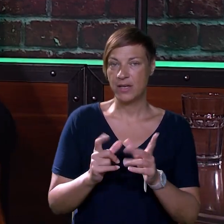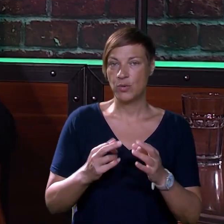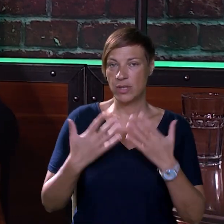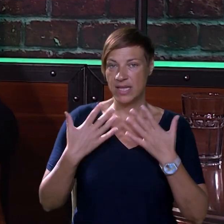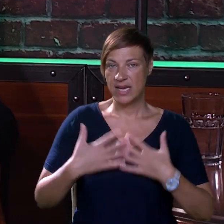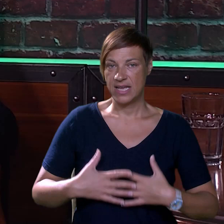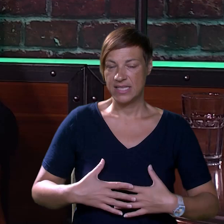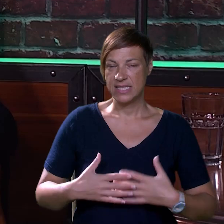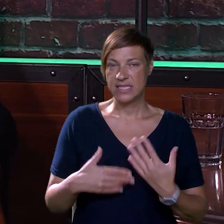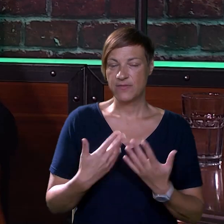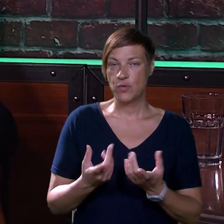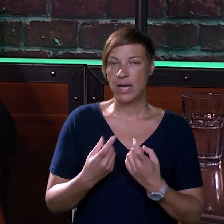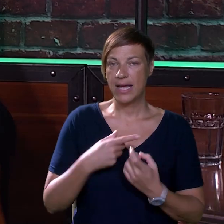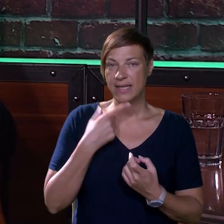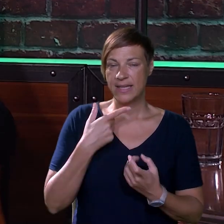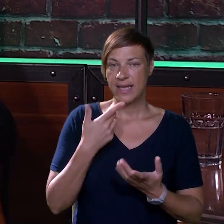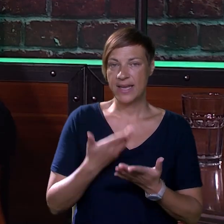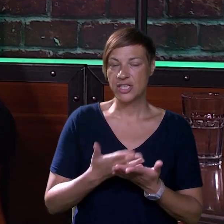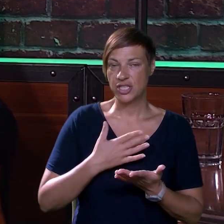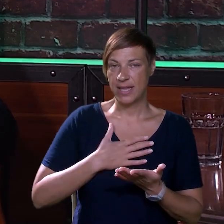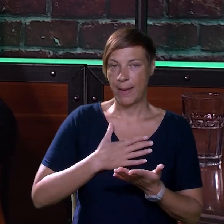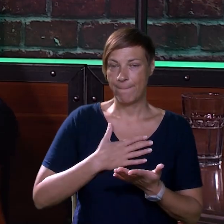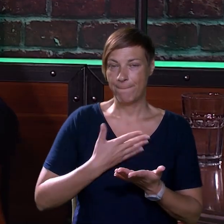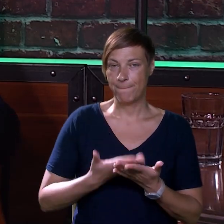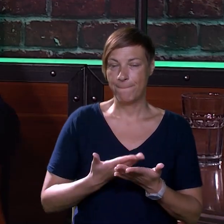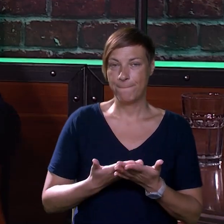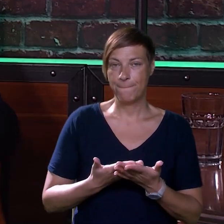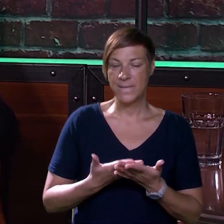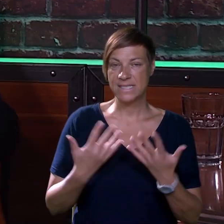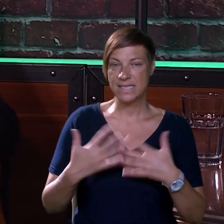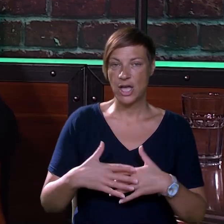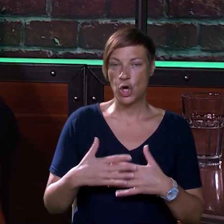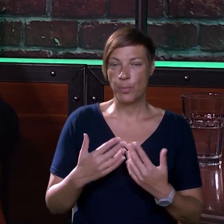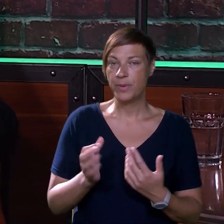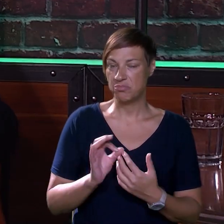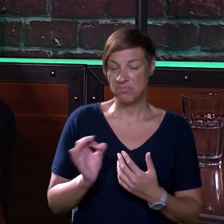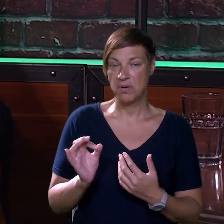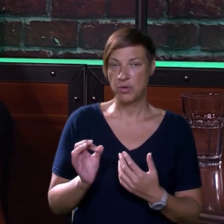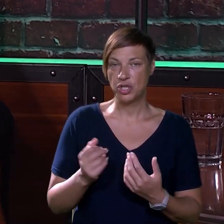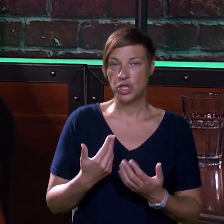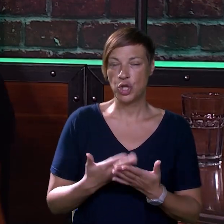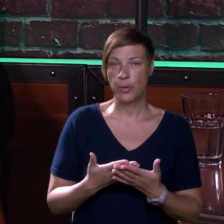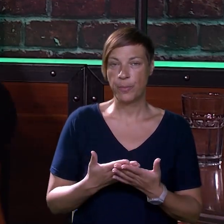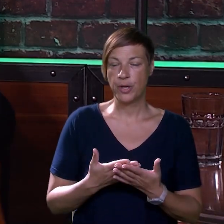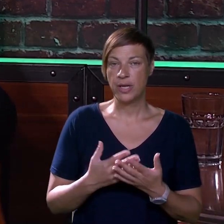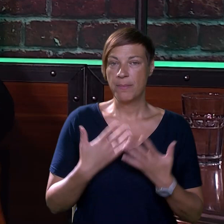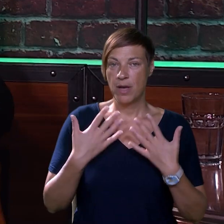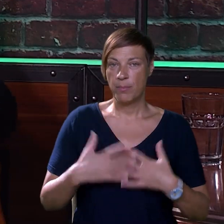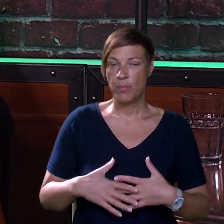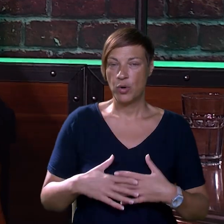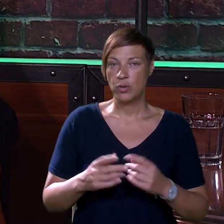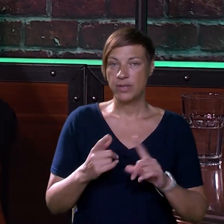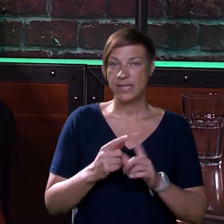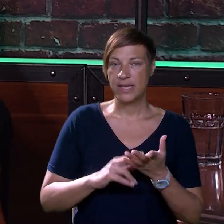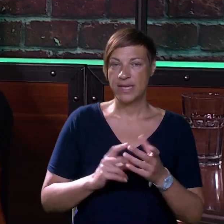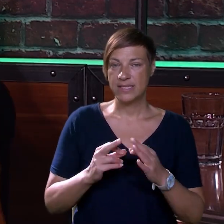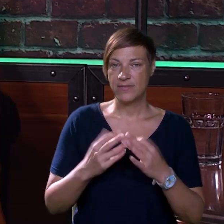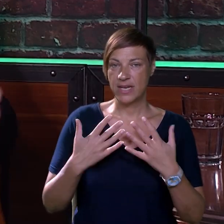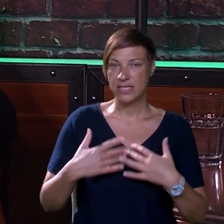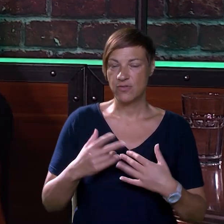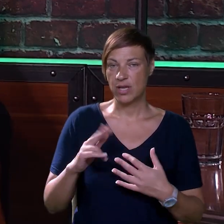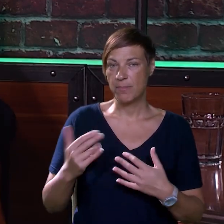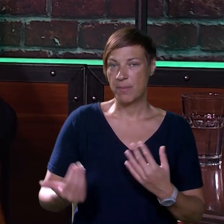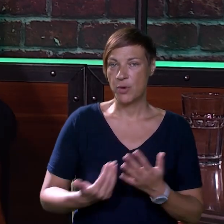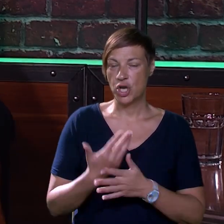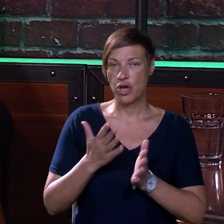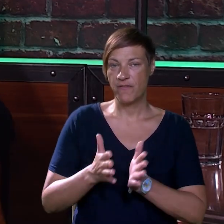ultrazvuk najnovije generacije, ali da rečete, mi ovako nešto zanavljamo tu opremu, to je dobro. Mi u koronarnu imamo ultrazvuk, transesofagijski ultrazvuk, imamo sad